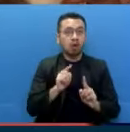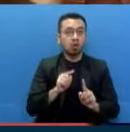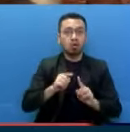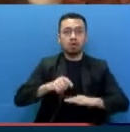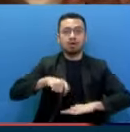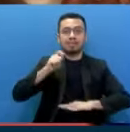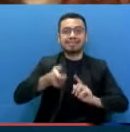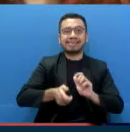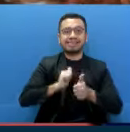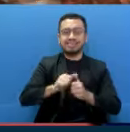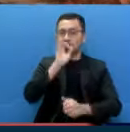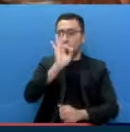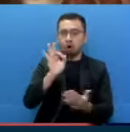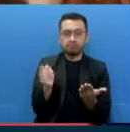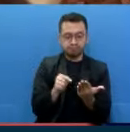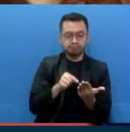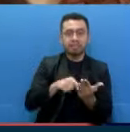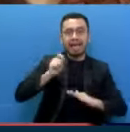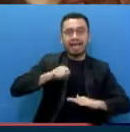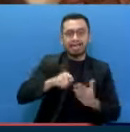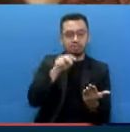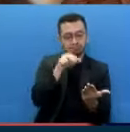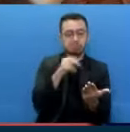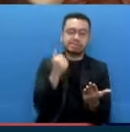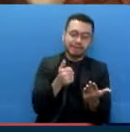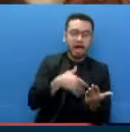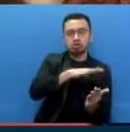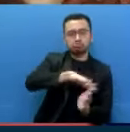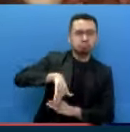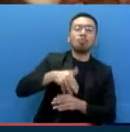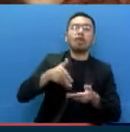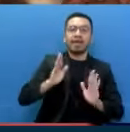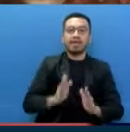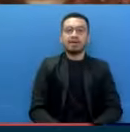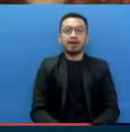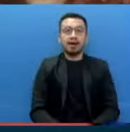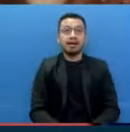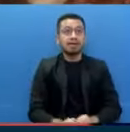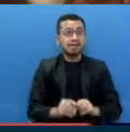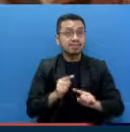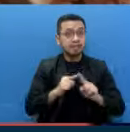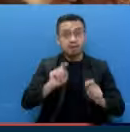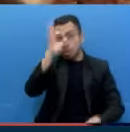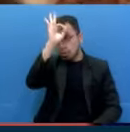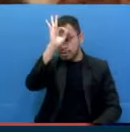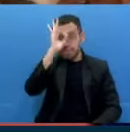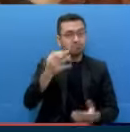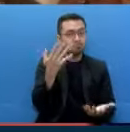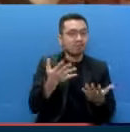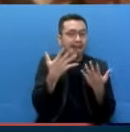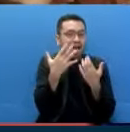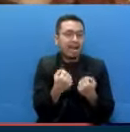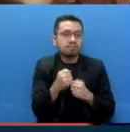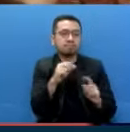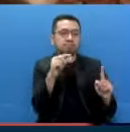maka bisa saja tidak diperhitungkan oleh Hakim tentu saja dari sisi kepolisian tentu mengharapkan ee PG berbohong gitu ya Tapi